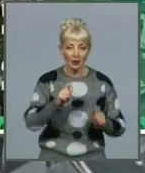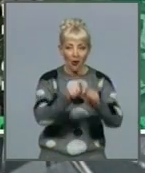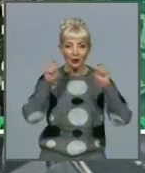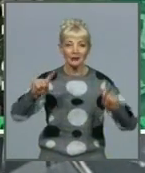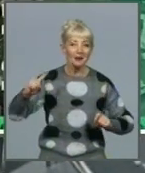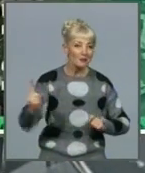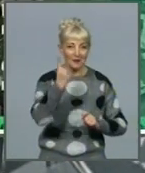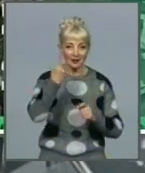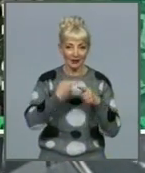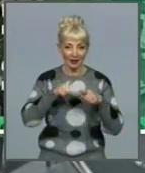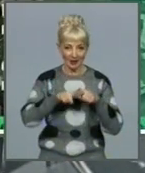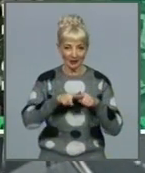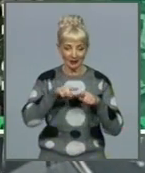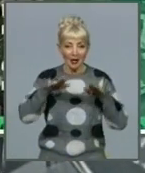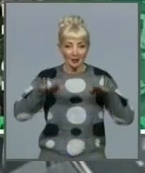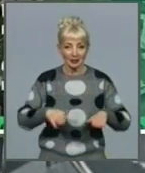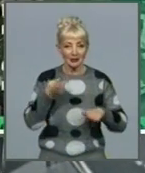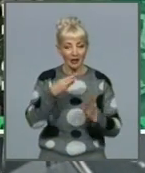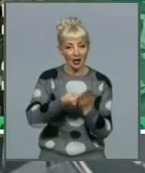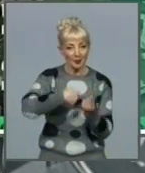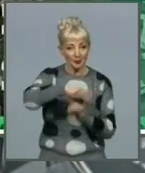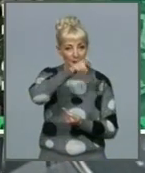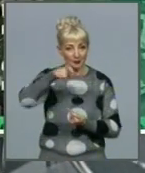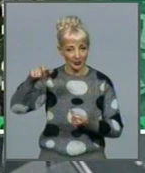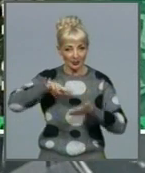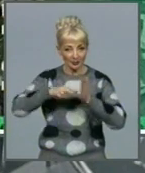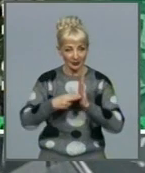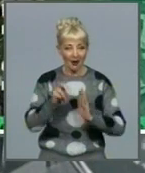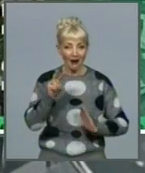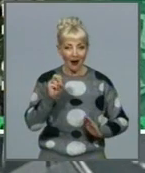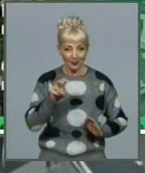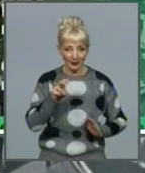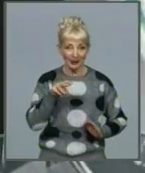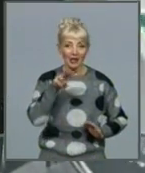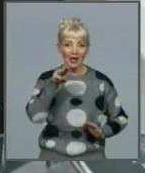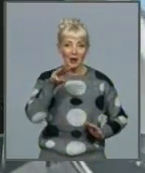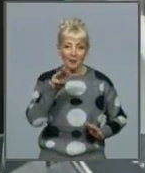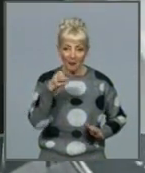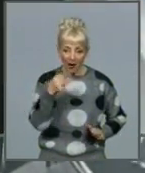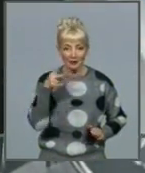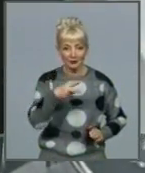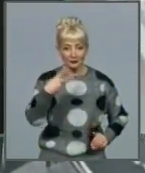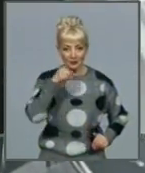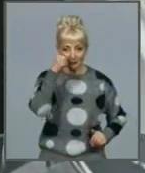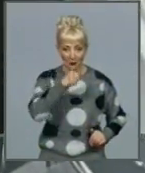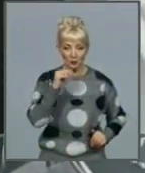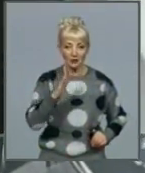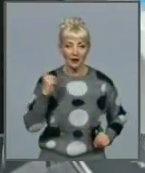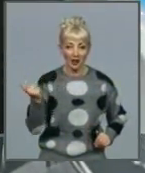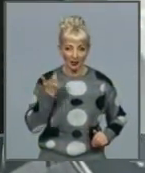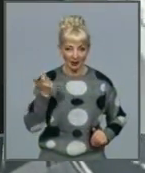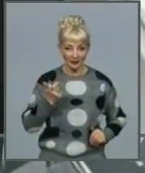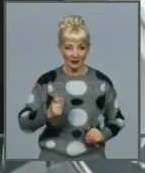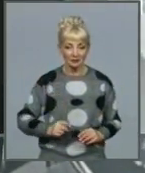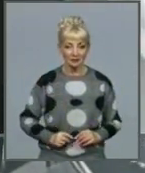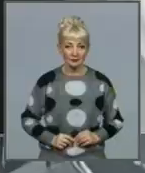для підприємців заплановано на квітень-травень 2020 року в Харкові. Ілля Колтунов та Євген Клочко,